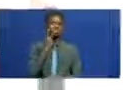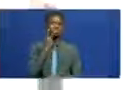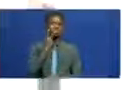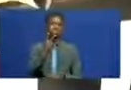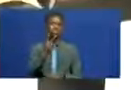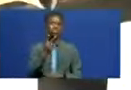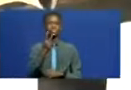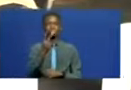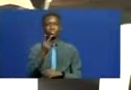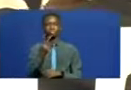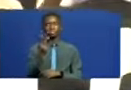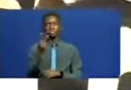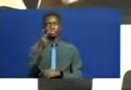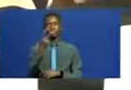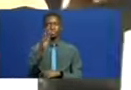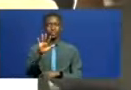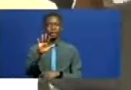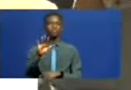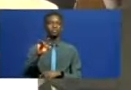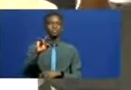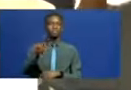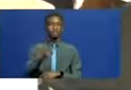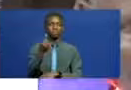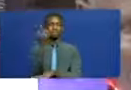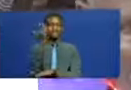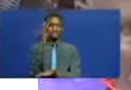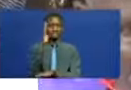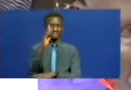200,225 ya mti.